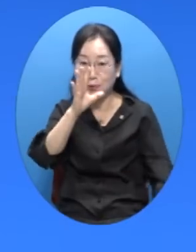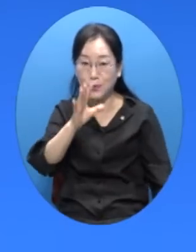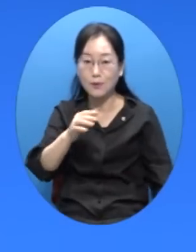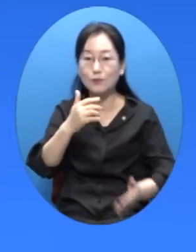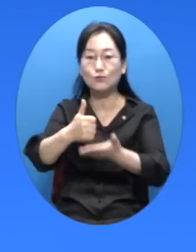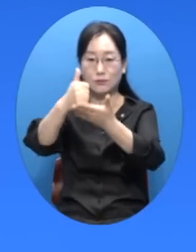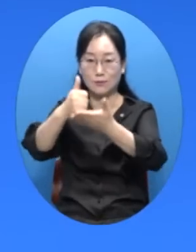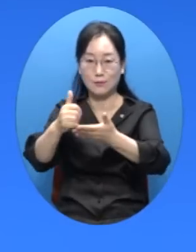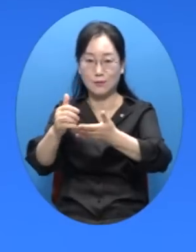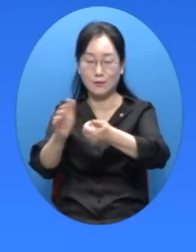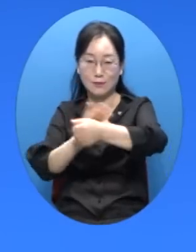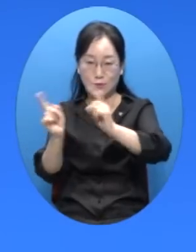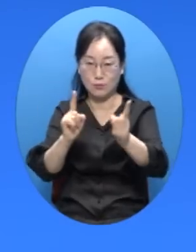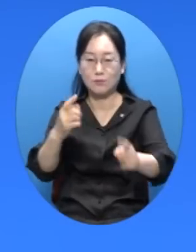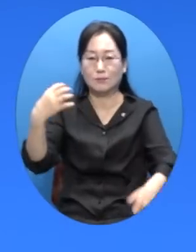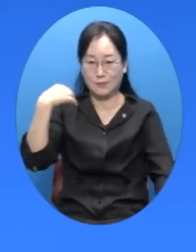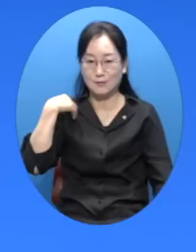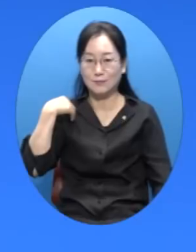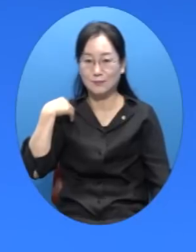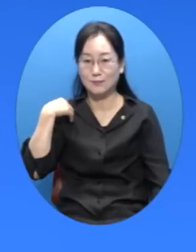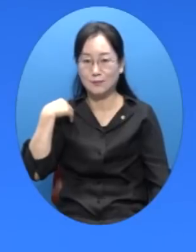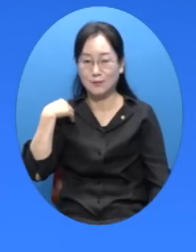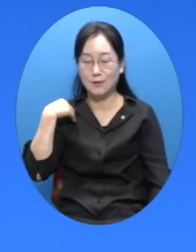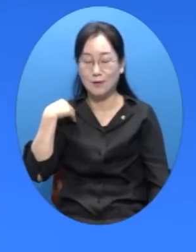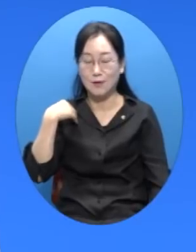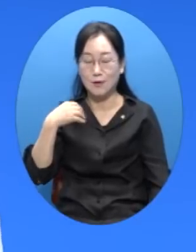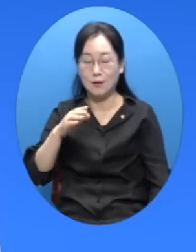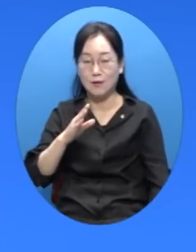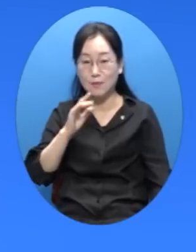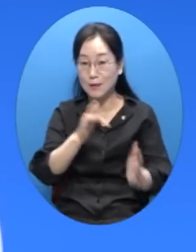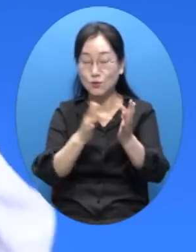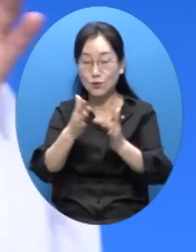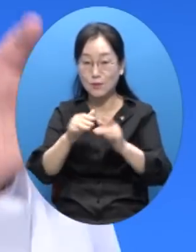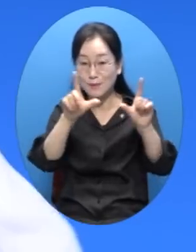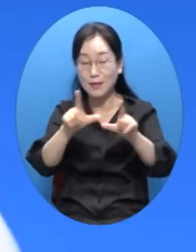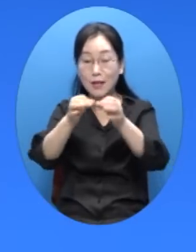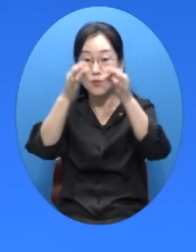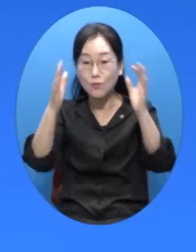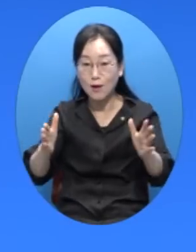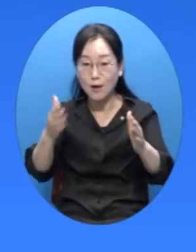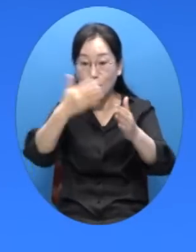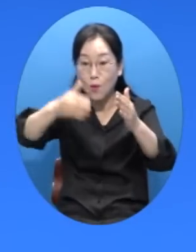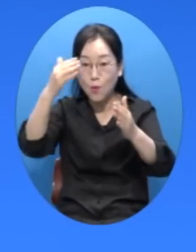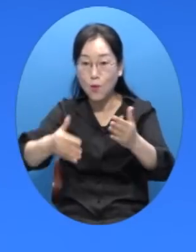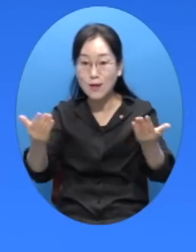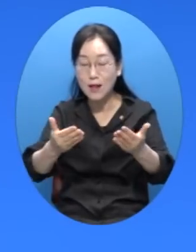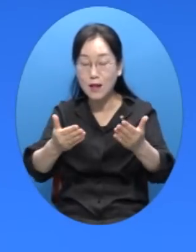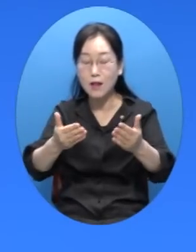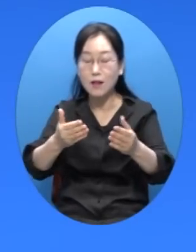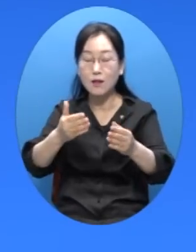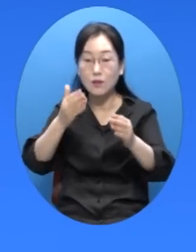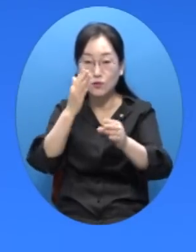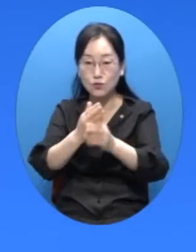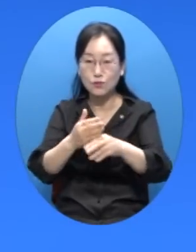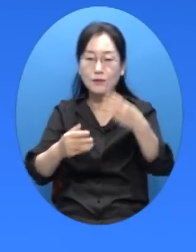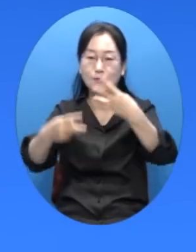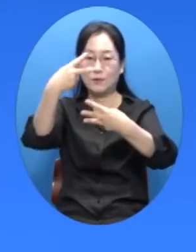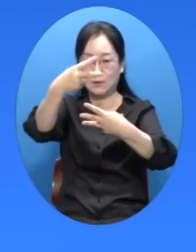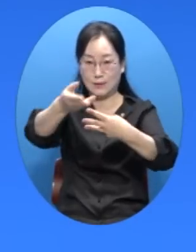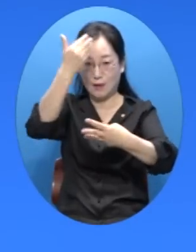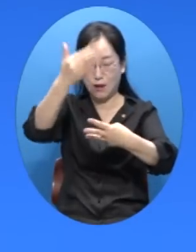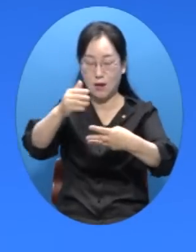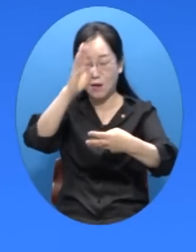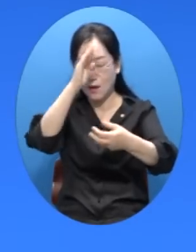주님이 치료해 주시는 것입니다. 예수님께서 이 땅에 계실 때에 그 공생의 사역 가운데 3분의 2가 병을 고치시는